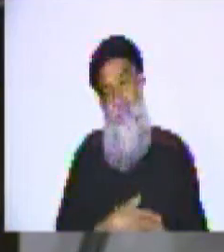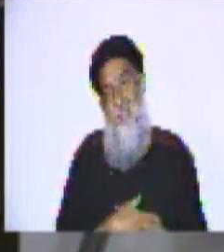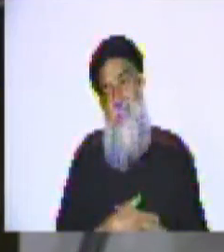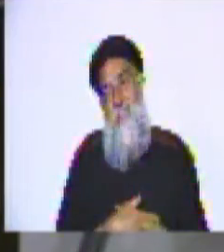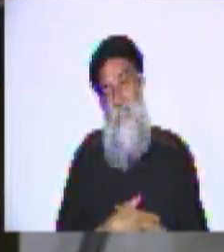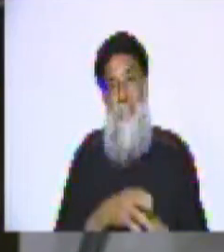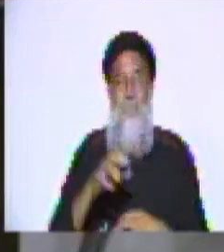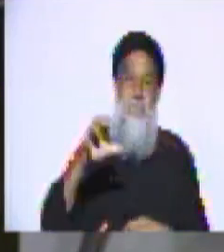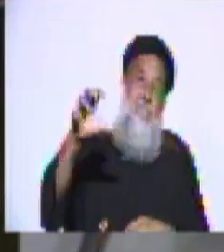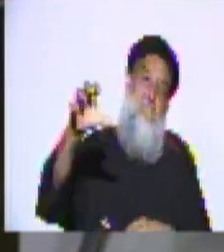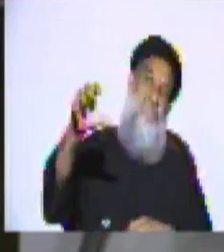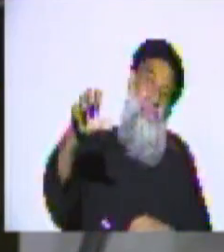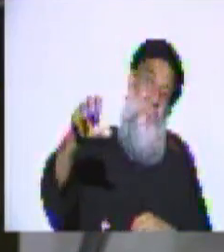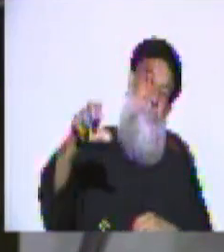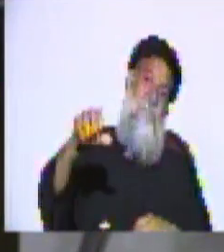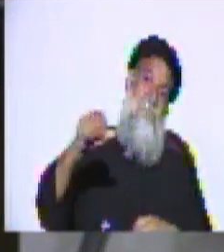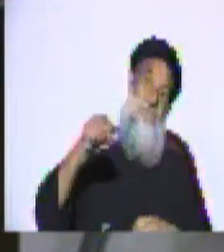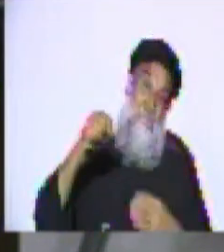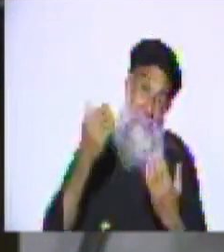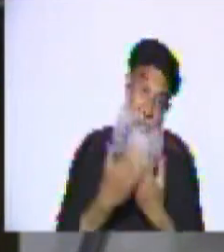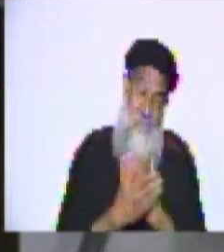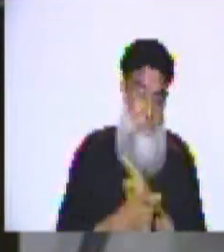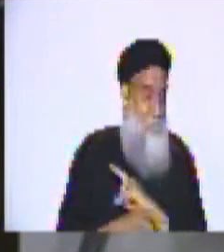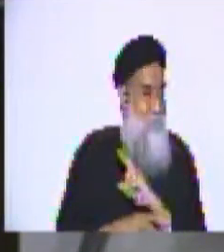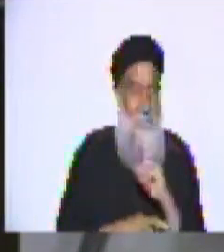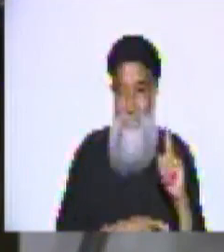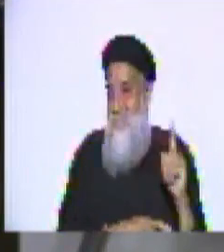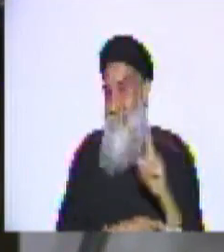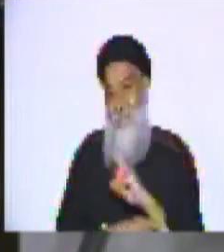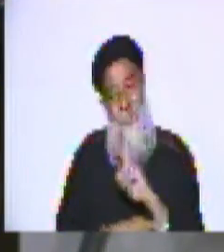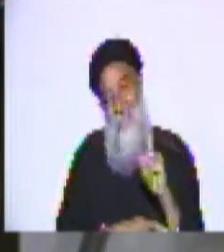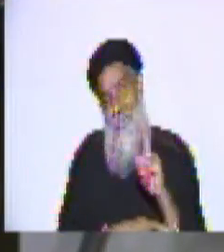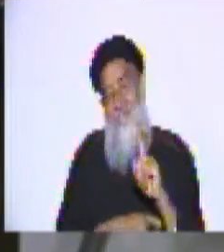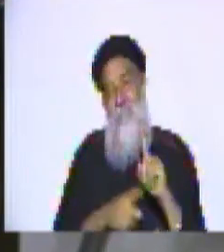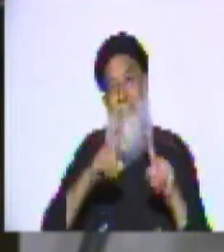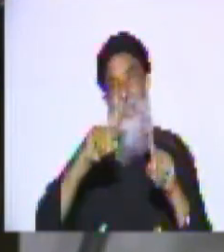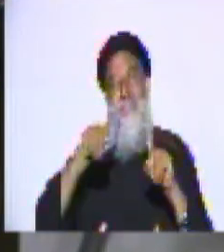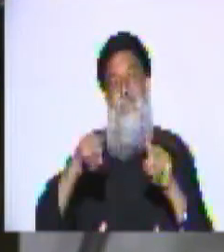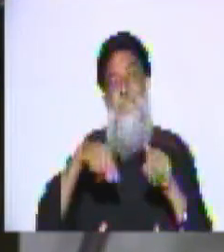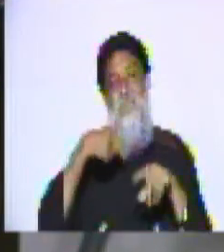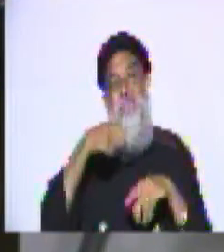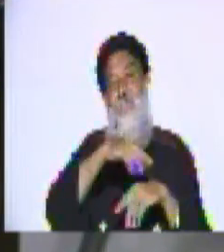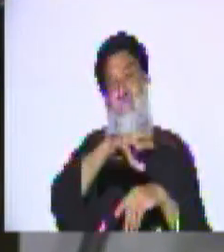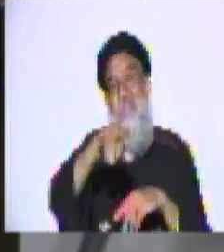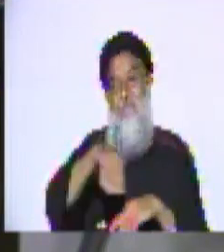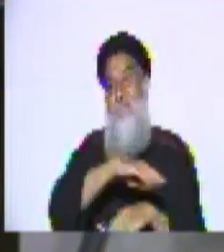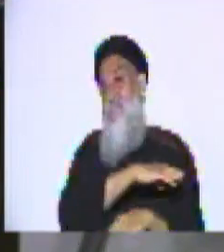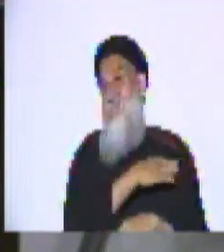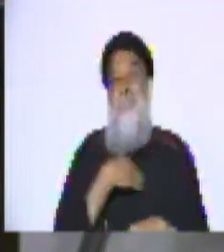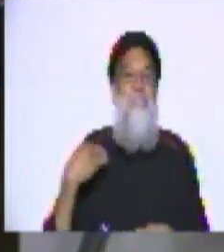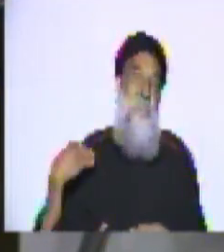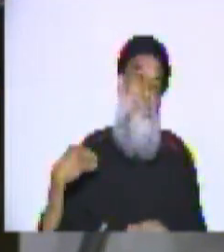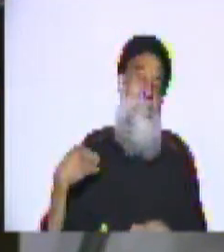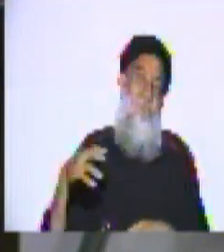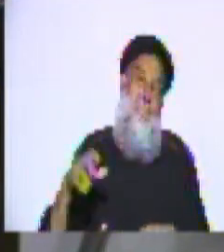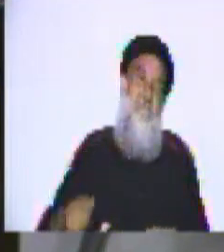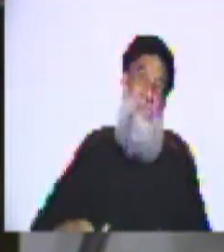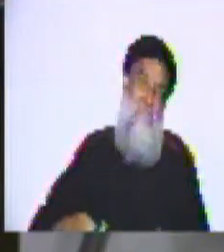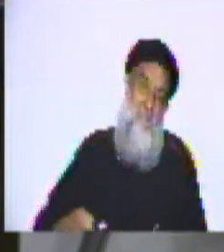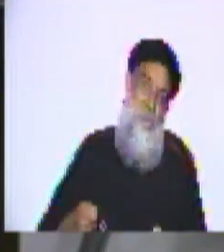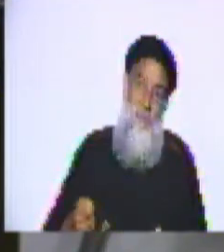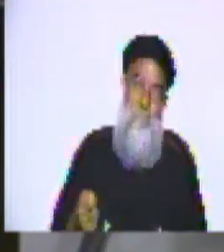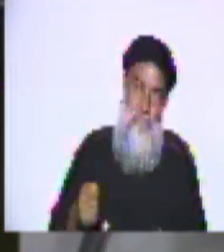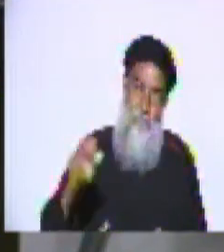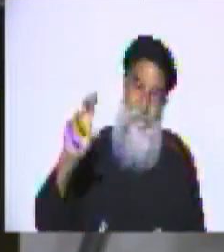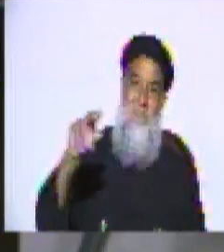طب هتوب. توب، تسلم نفسك بقى، لأن سافك دم الإنسان بيد الإنسان يسفك